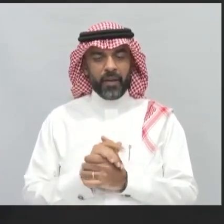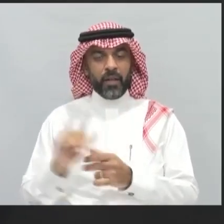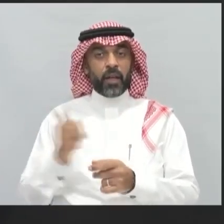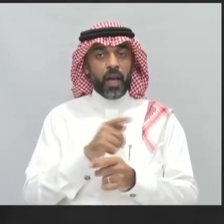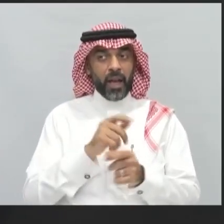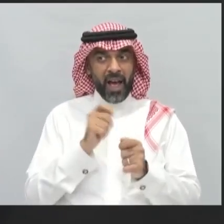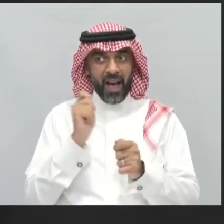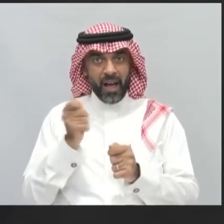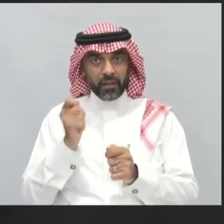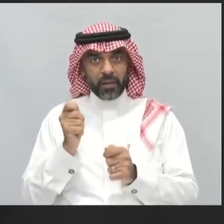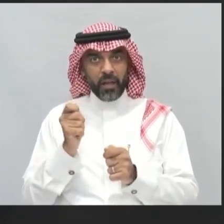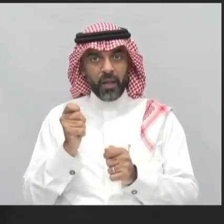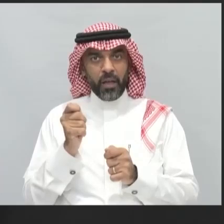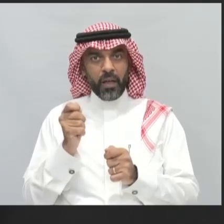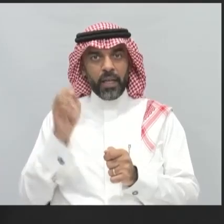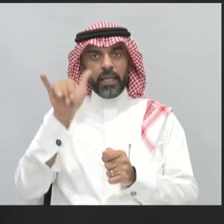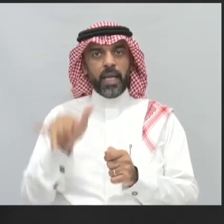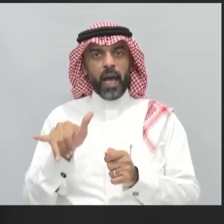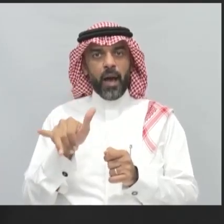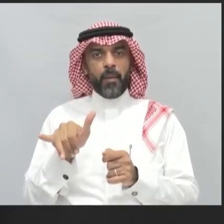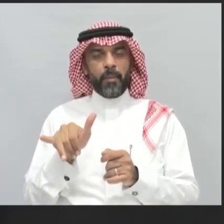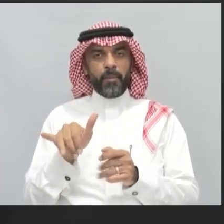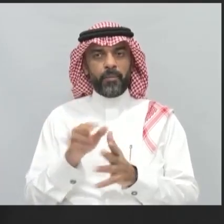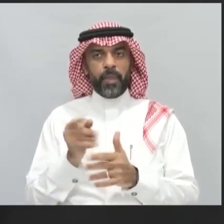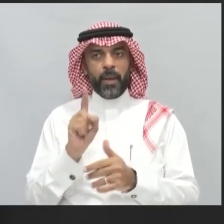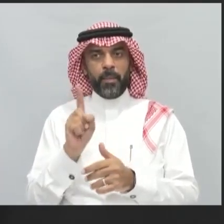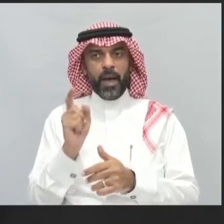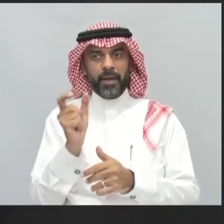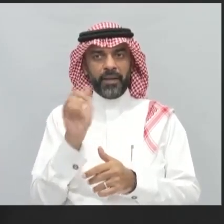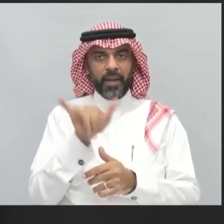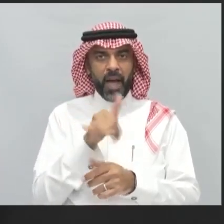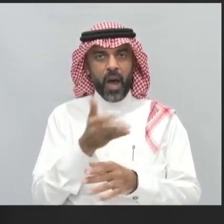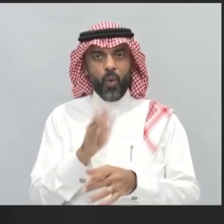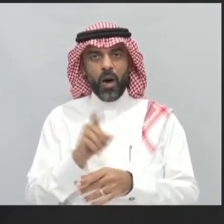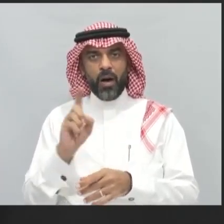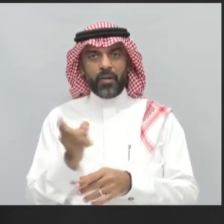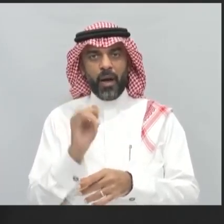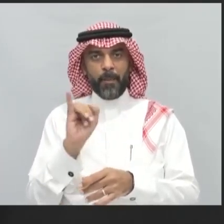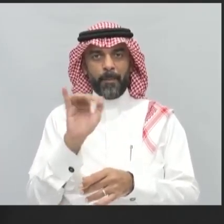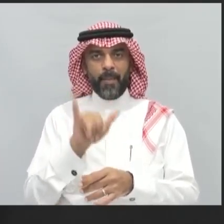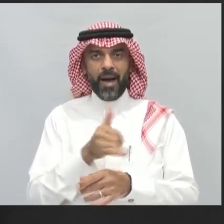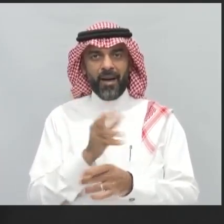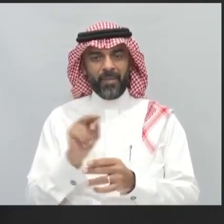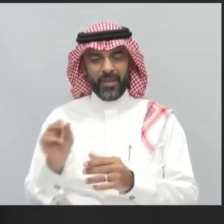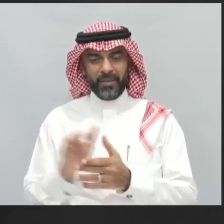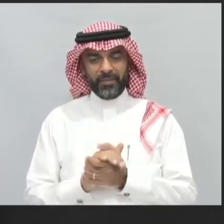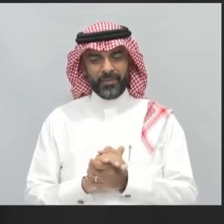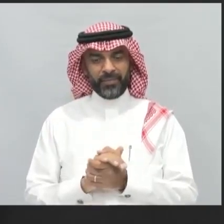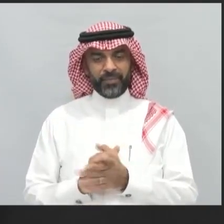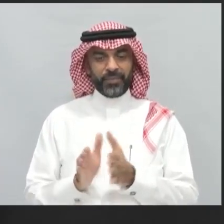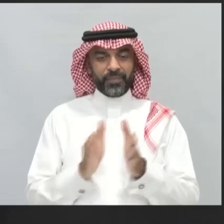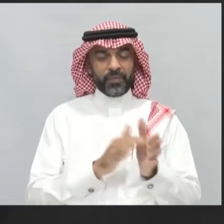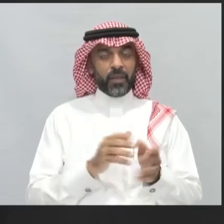كان اصلها الياء مثل بنا ورما التي مثلنا بها قبل قليل اما في غير الثلاثي